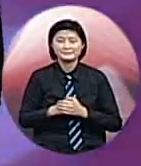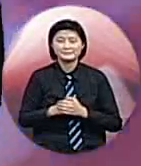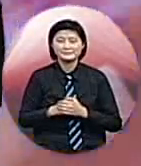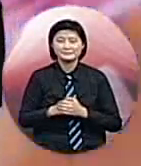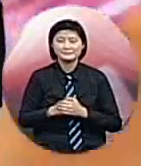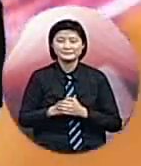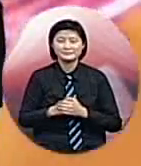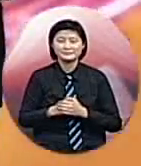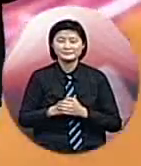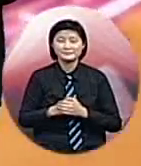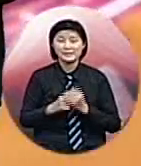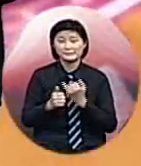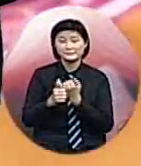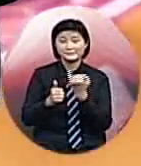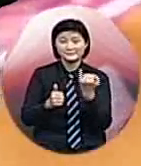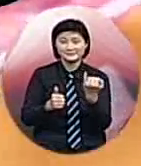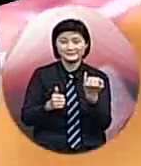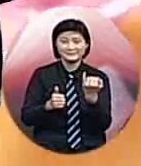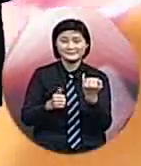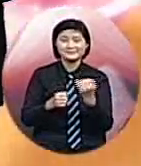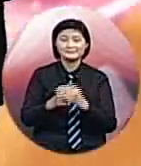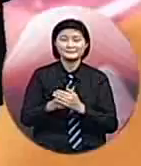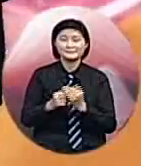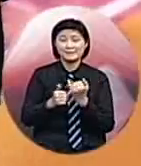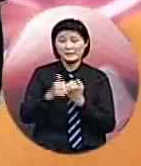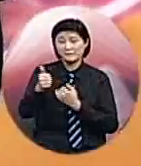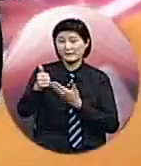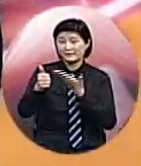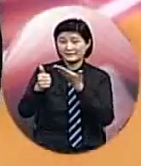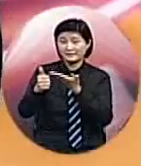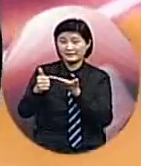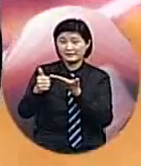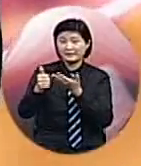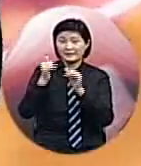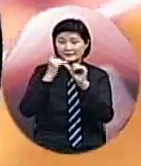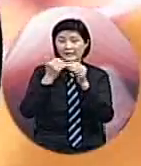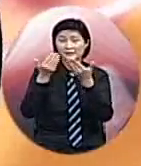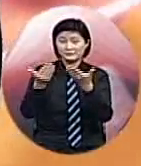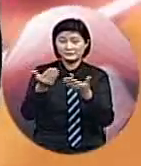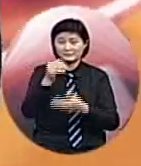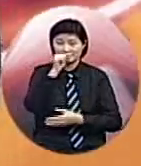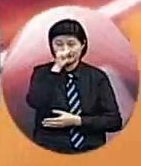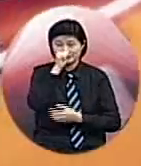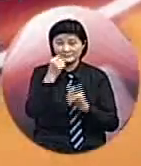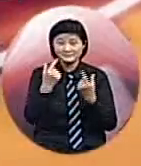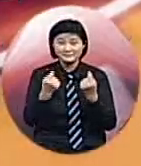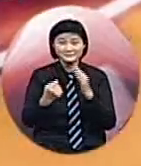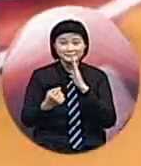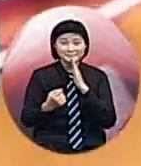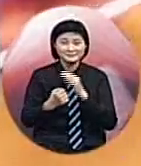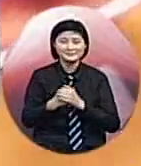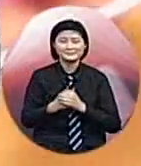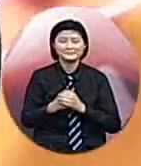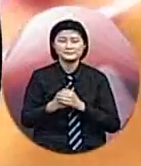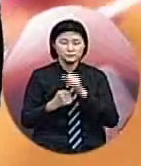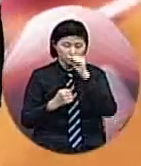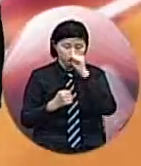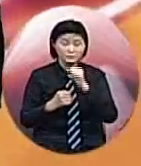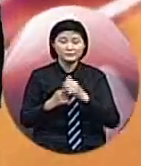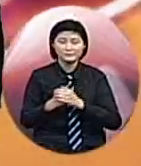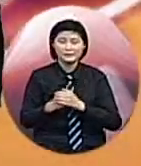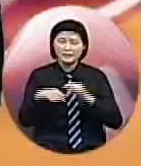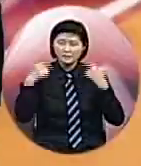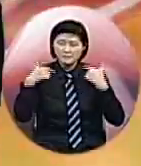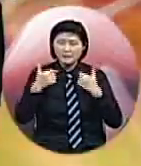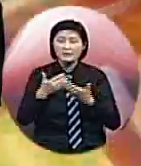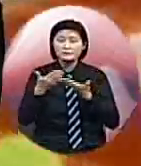하, 부인이 네. 남편에게 상을 하나씩 주면 좋죠. 좋죠. 네. 그건 매일